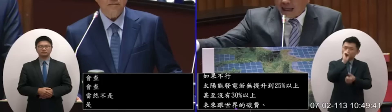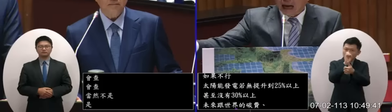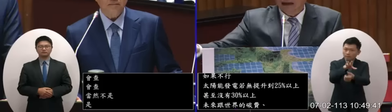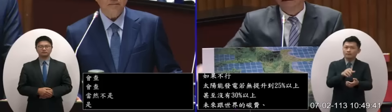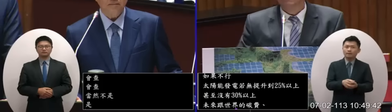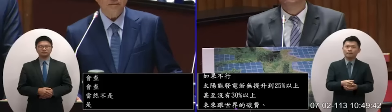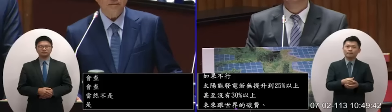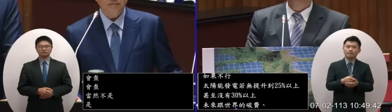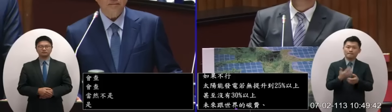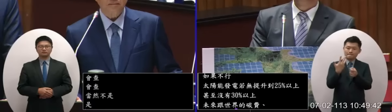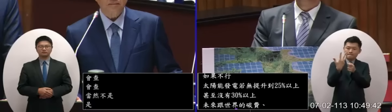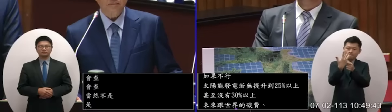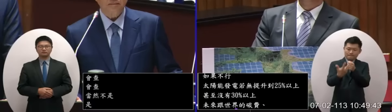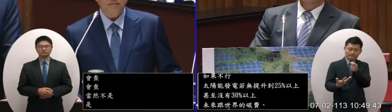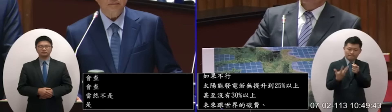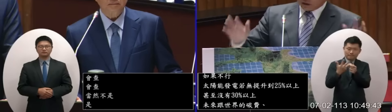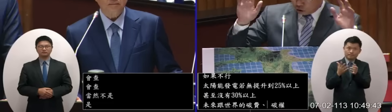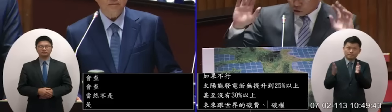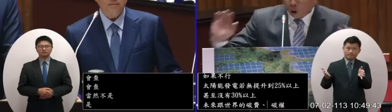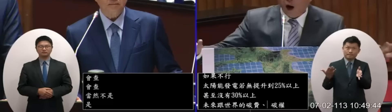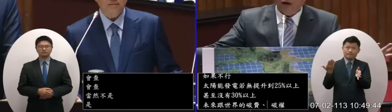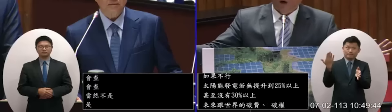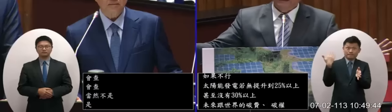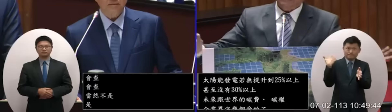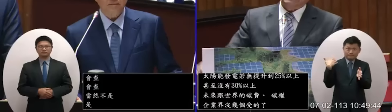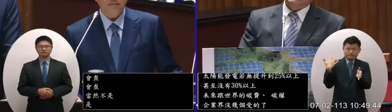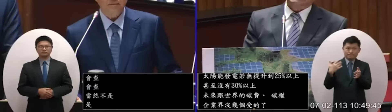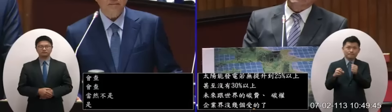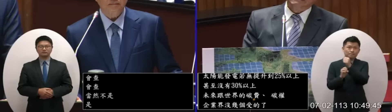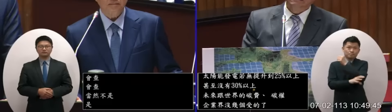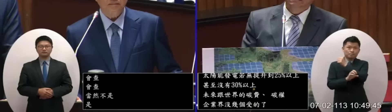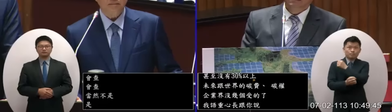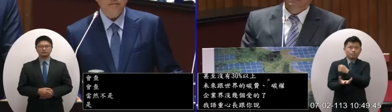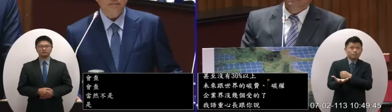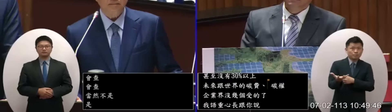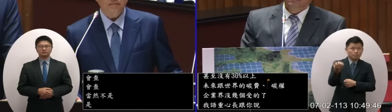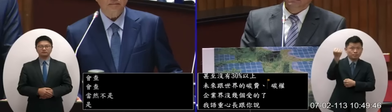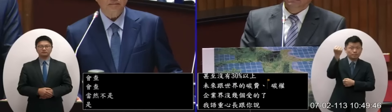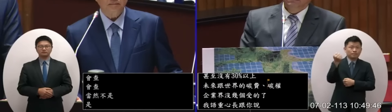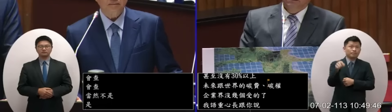档啊，这碳权的代志，